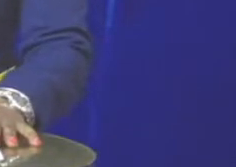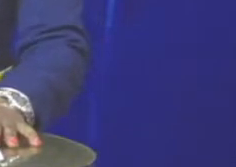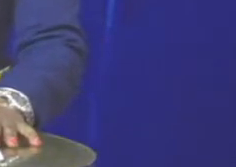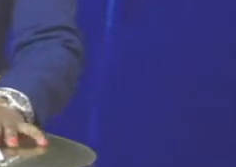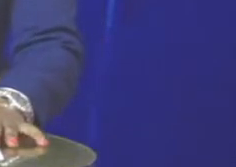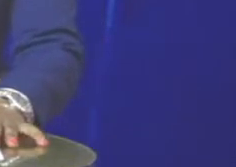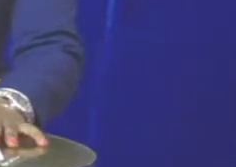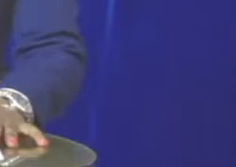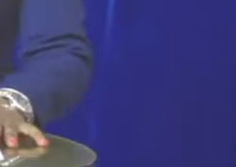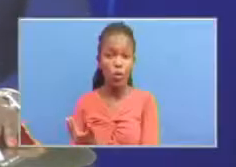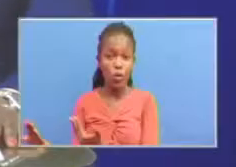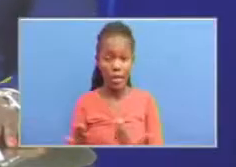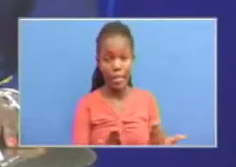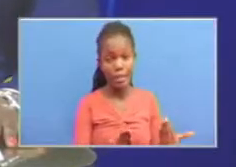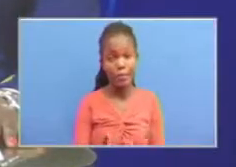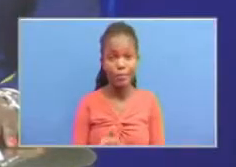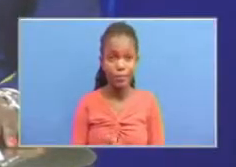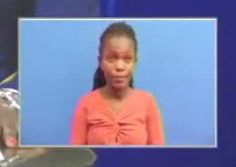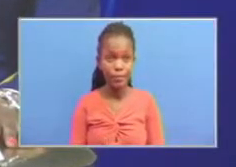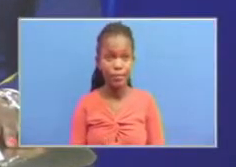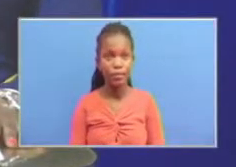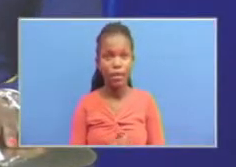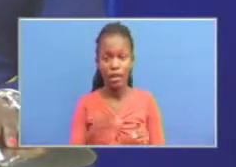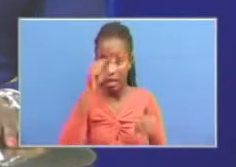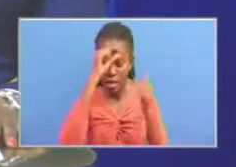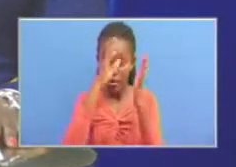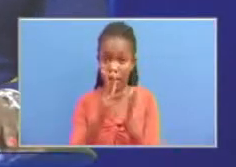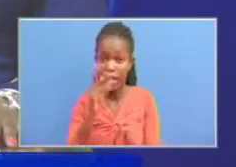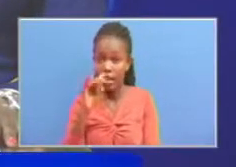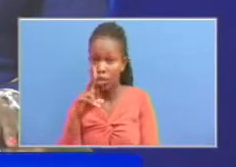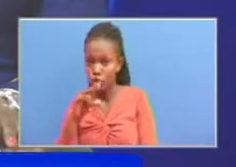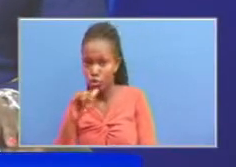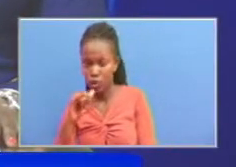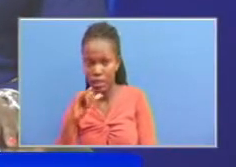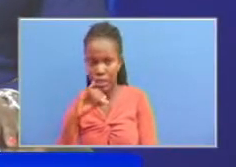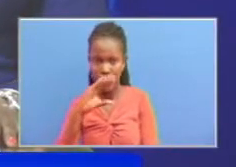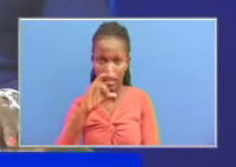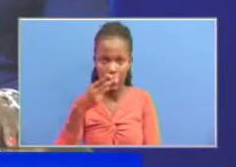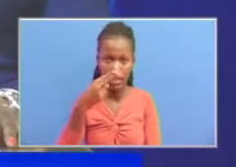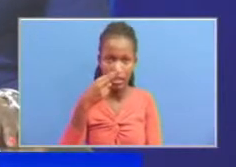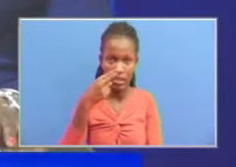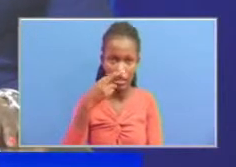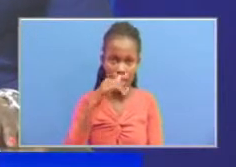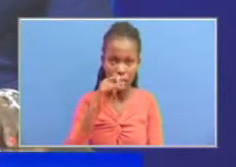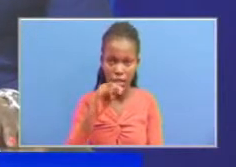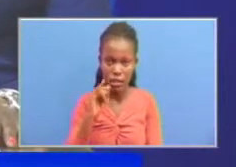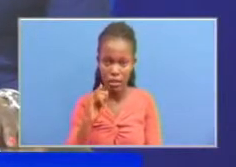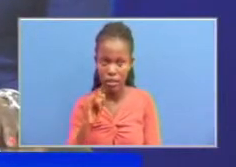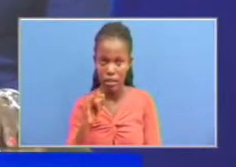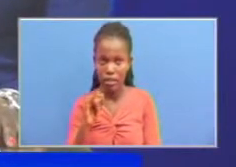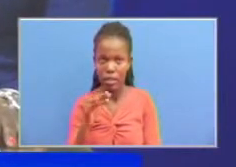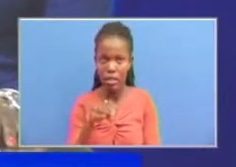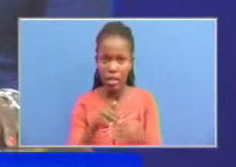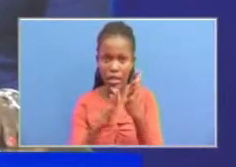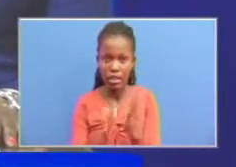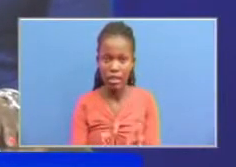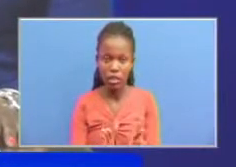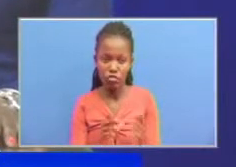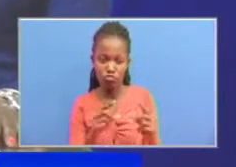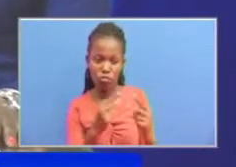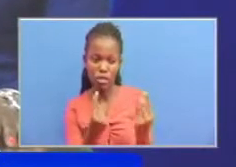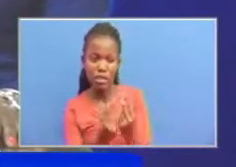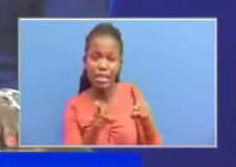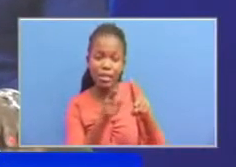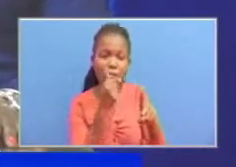ni naudhocha tutambanie imwe governor wa Kitui Mwandu Charity Kaluki Ngilu ni wakulia ndongo isia siyama